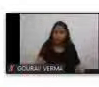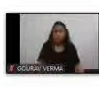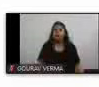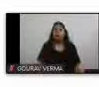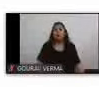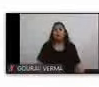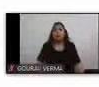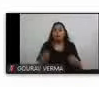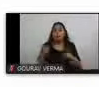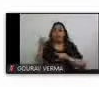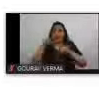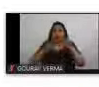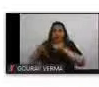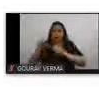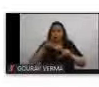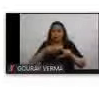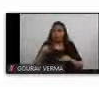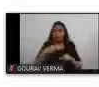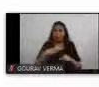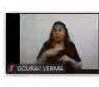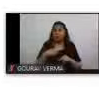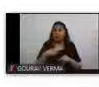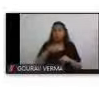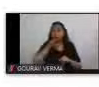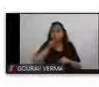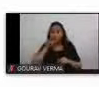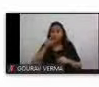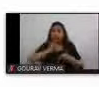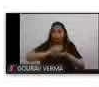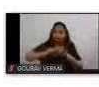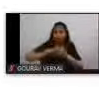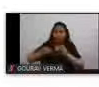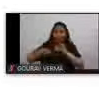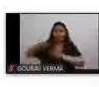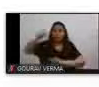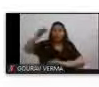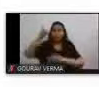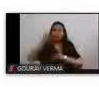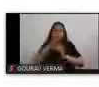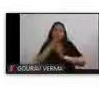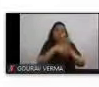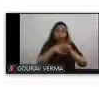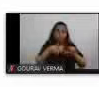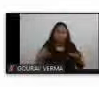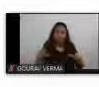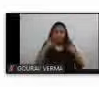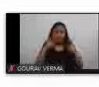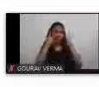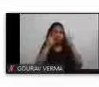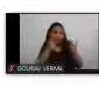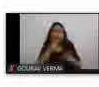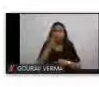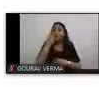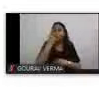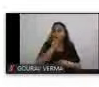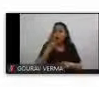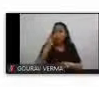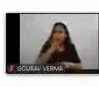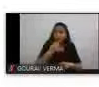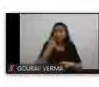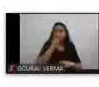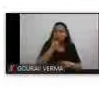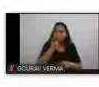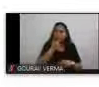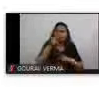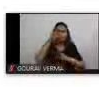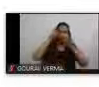बहुत सारे डेफ ब्लाइंड बच्चों को विजन यूज साइन लैंग्वेज देखना, लिप रीडिंग करना, फेशियल